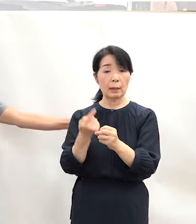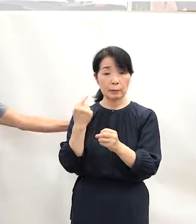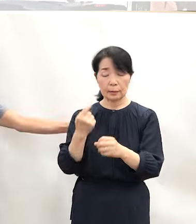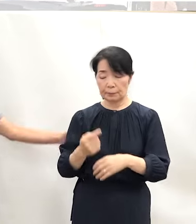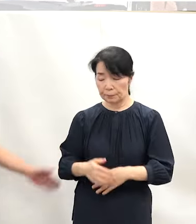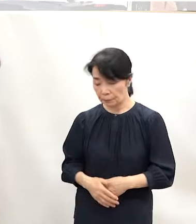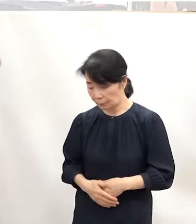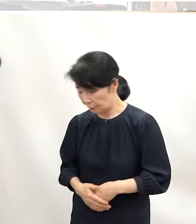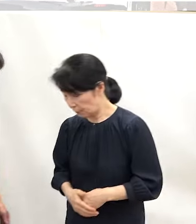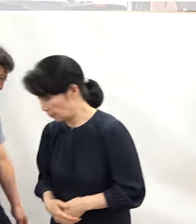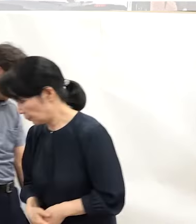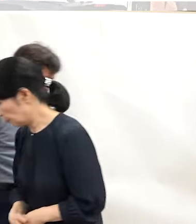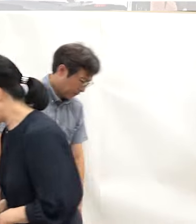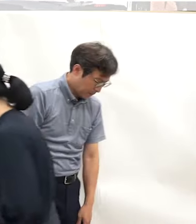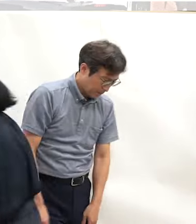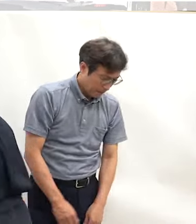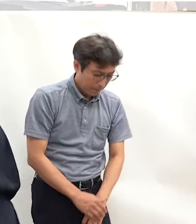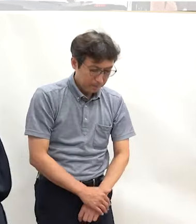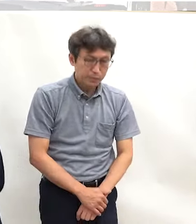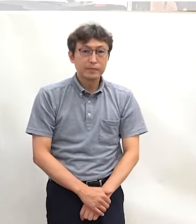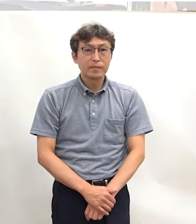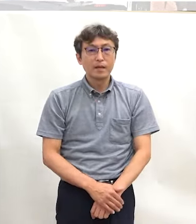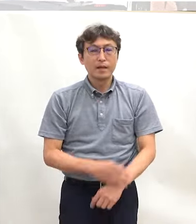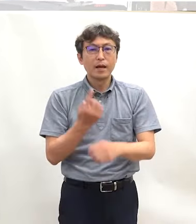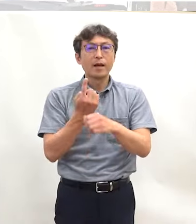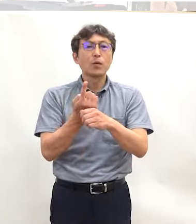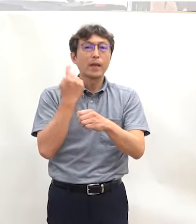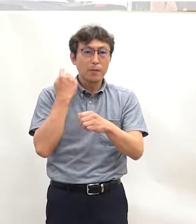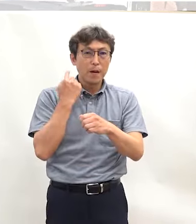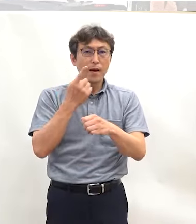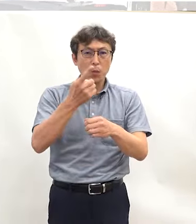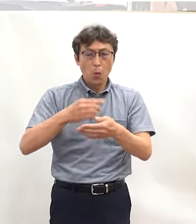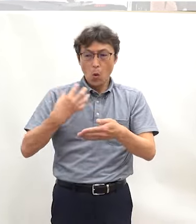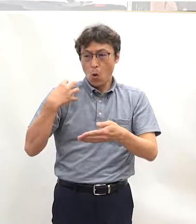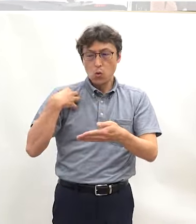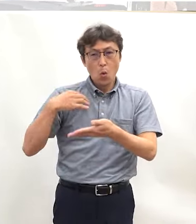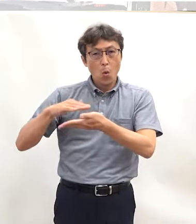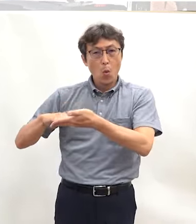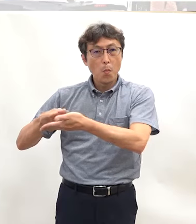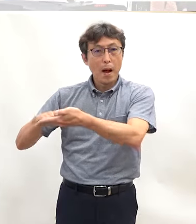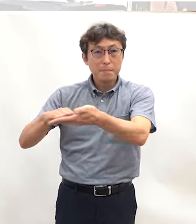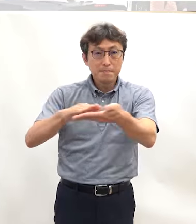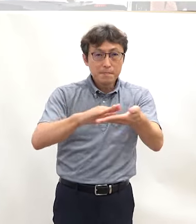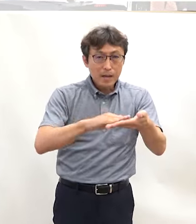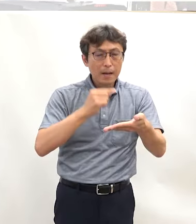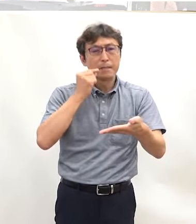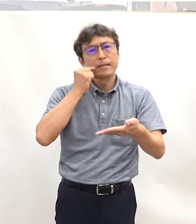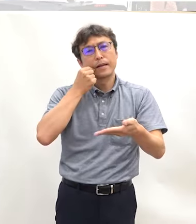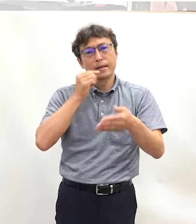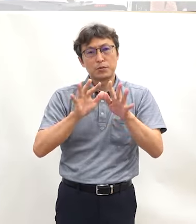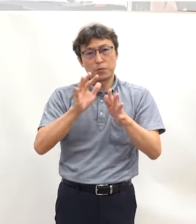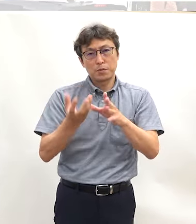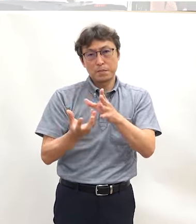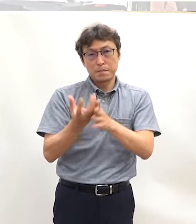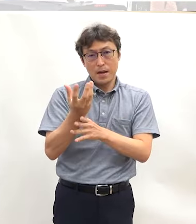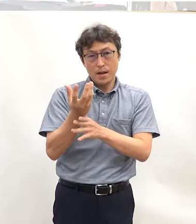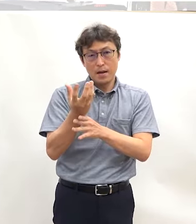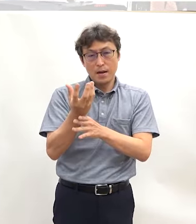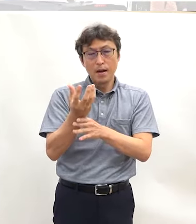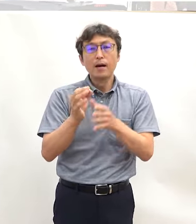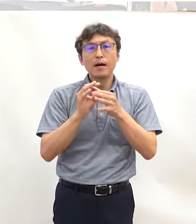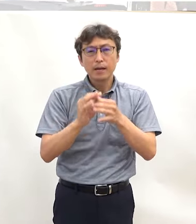番組めないということになってしまいました。で、それに対してオンライン診療をかませてですね、なんとか維持をしたわ